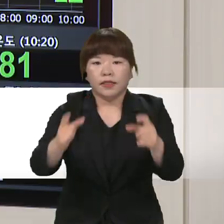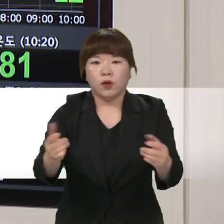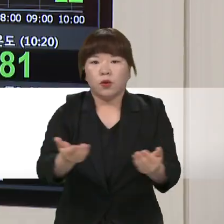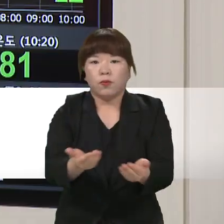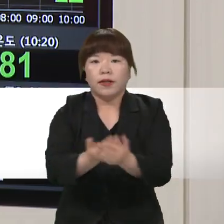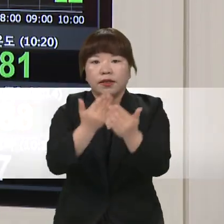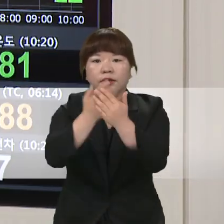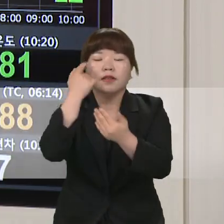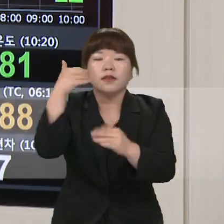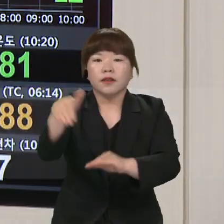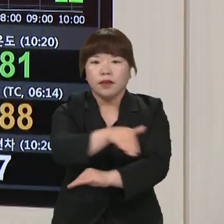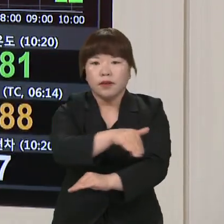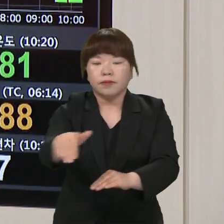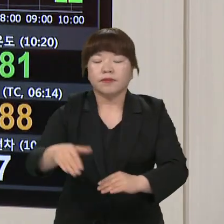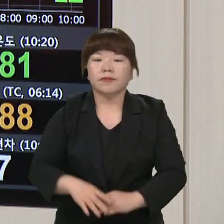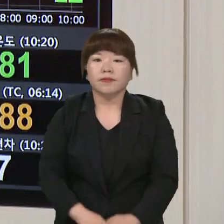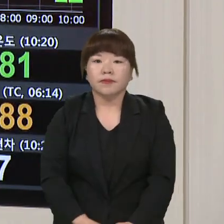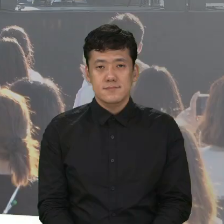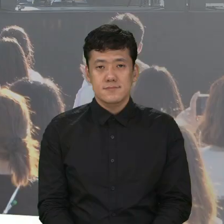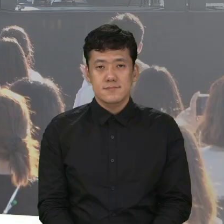도약한다는 방침입니다